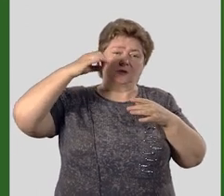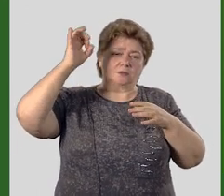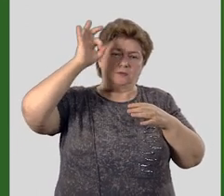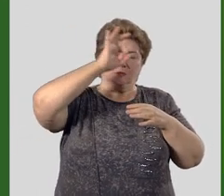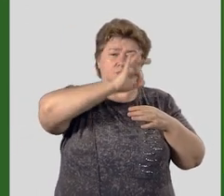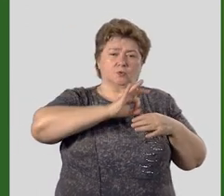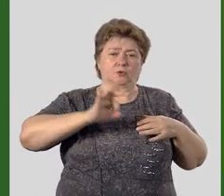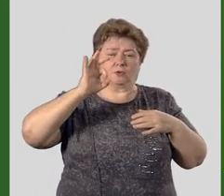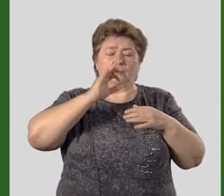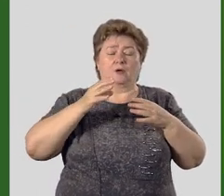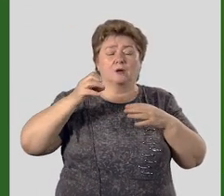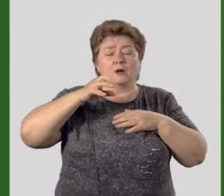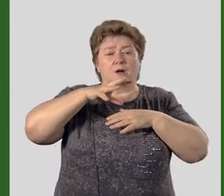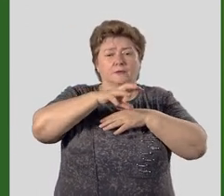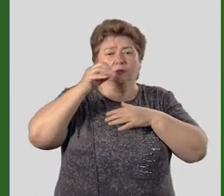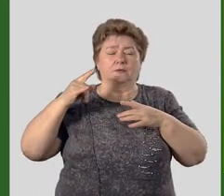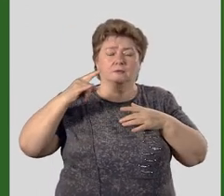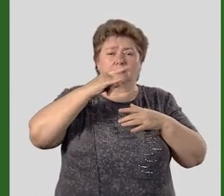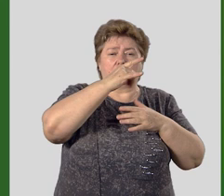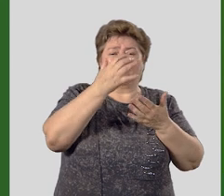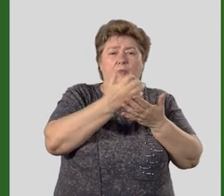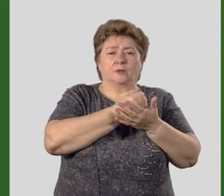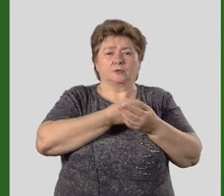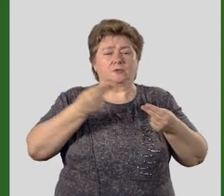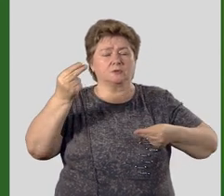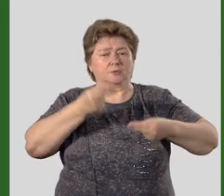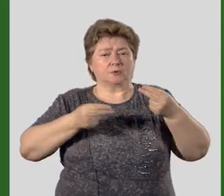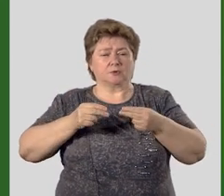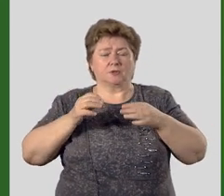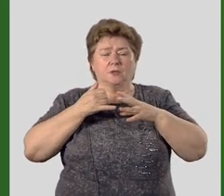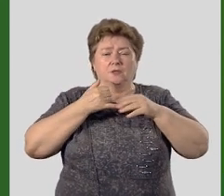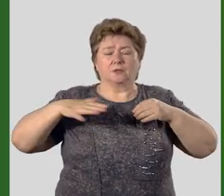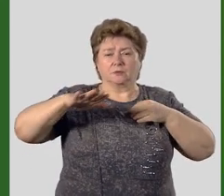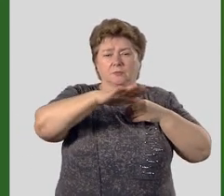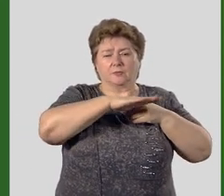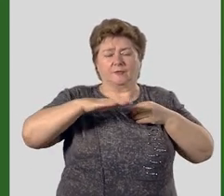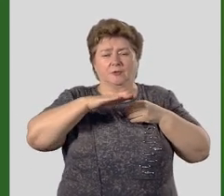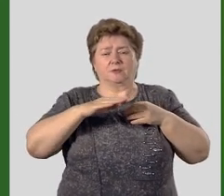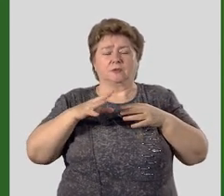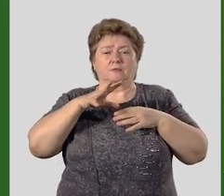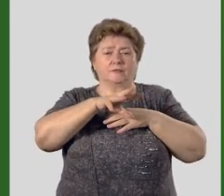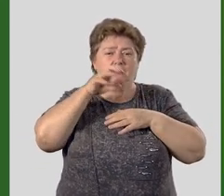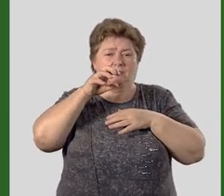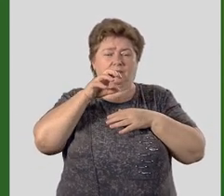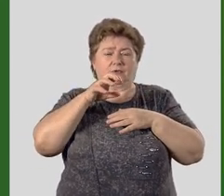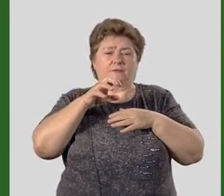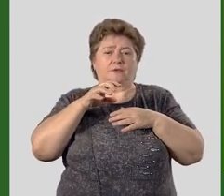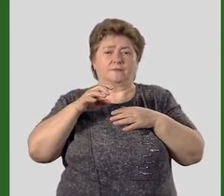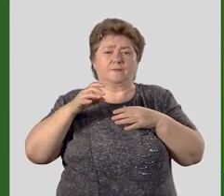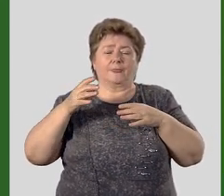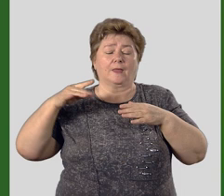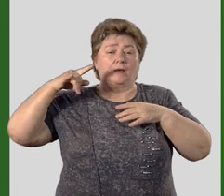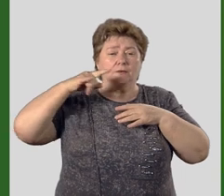спутников. Аэрофотосъемка – это получение изображения земной поверхности при фотографировании